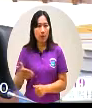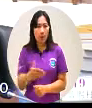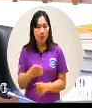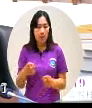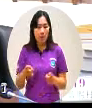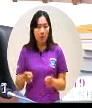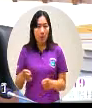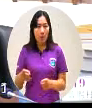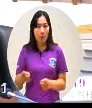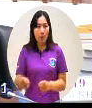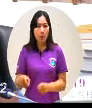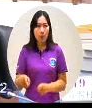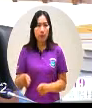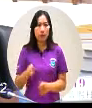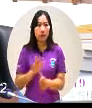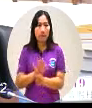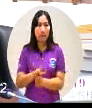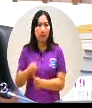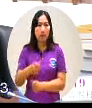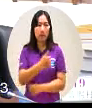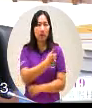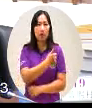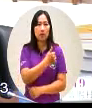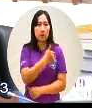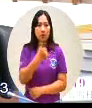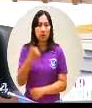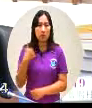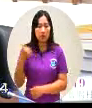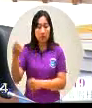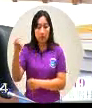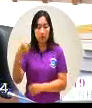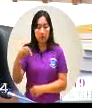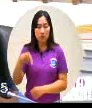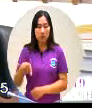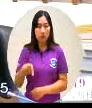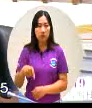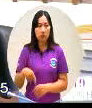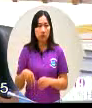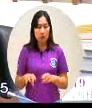哈，包括线尾鱼港功能积沙也无好啊。确实，咱这若建